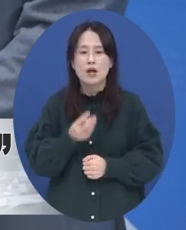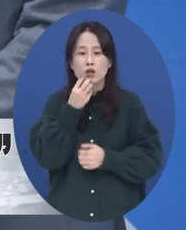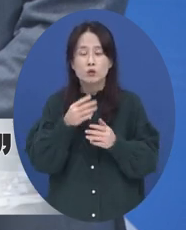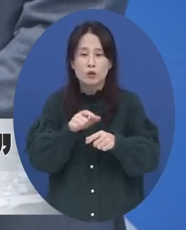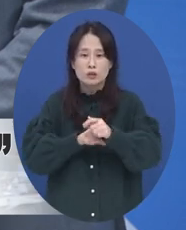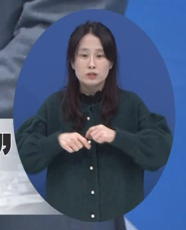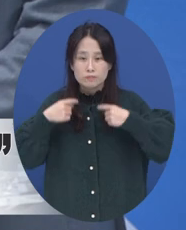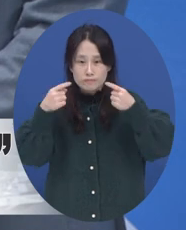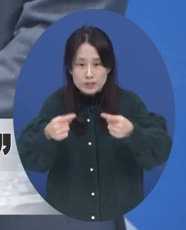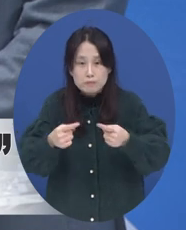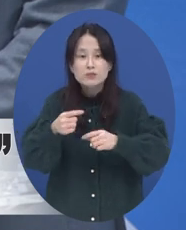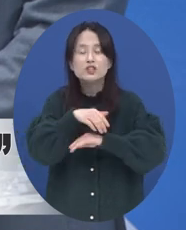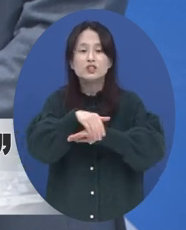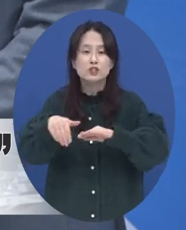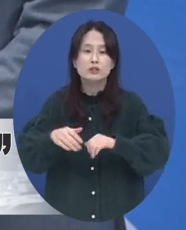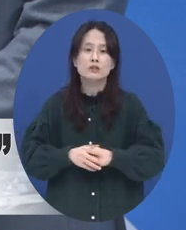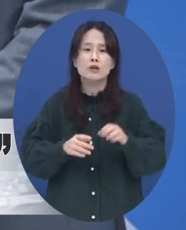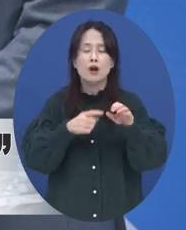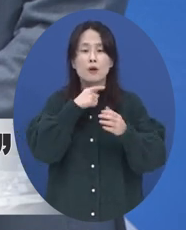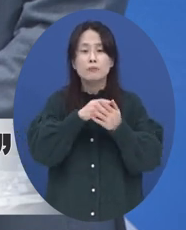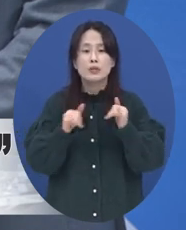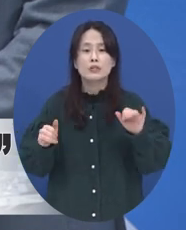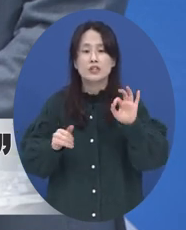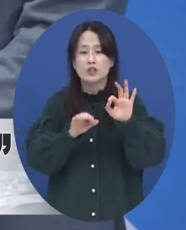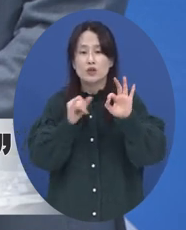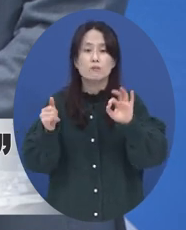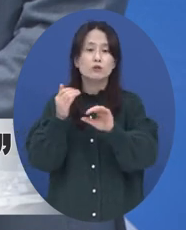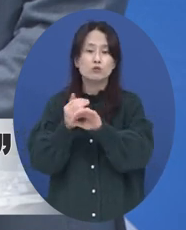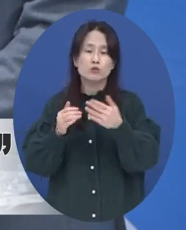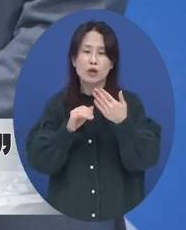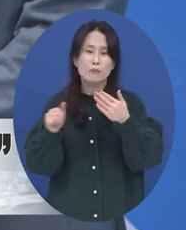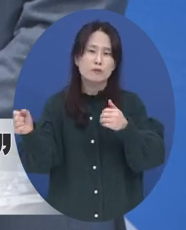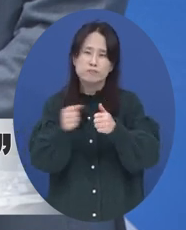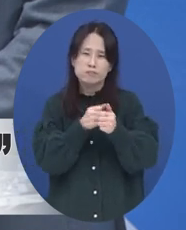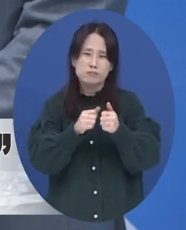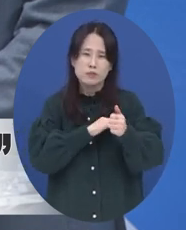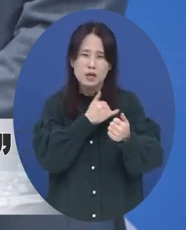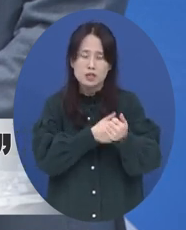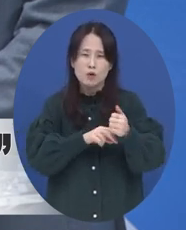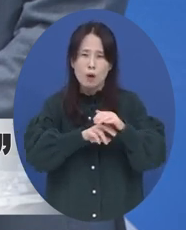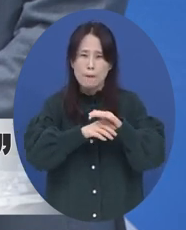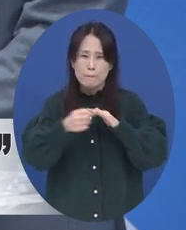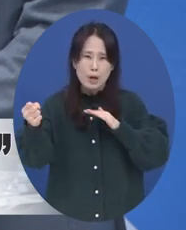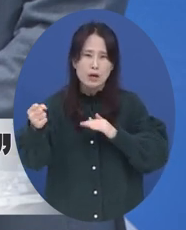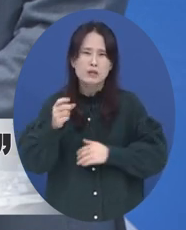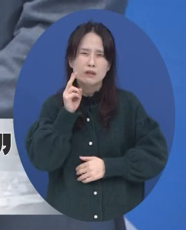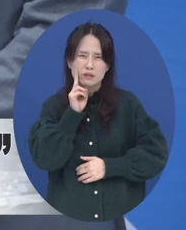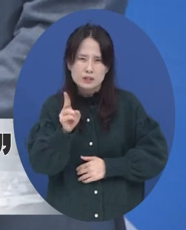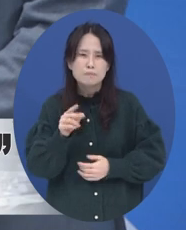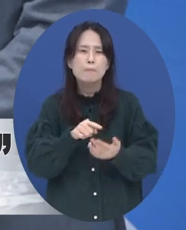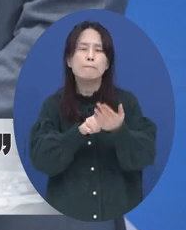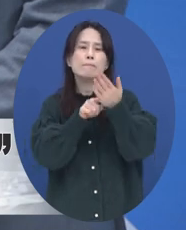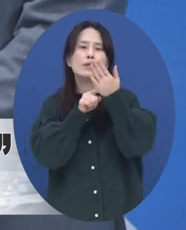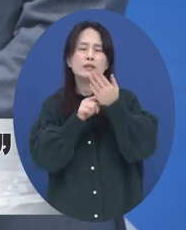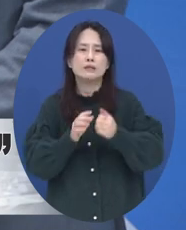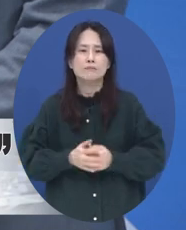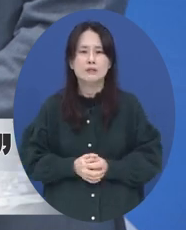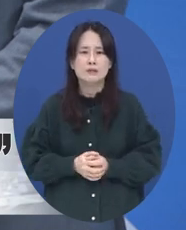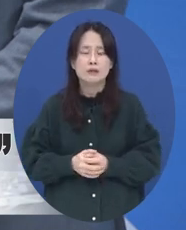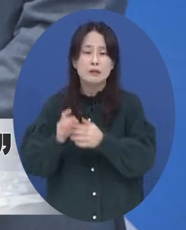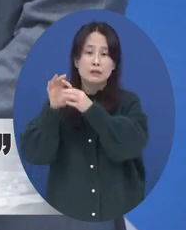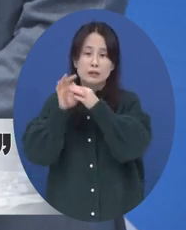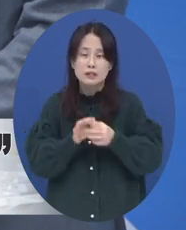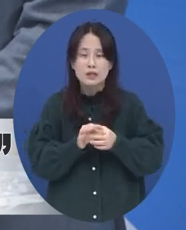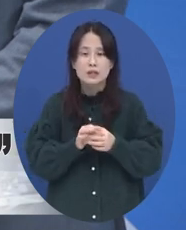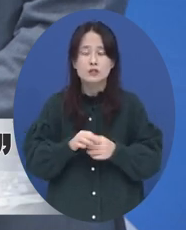나서 밝혔는데요. 피해자 10명 중 9명은 구타 등 심각한 인권침해가 있었던 것으로 드러났습니다.